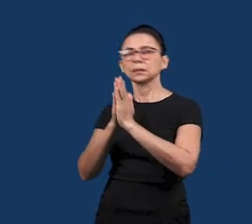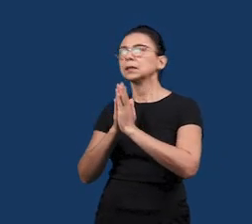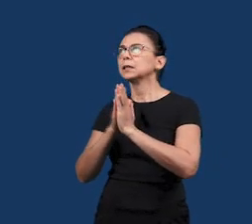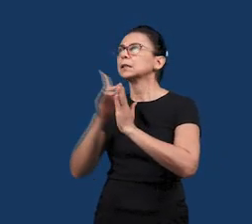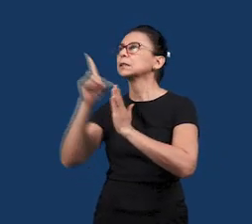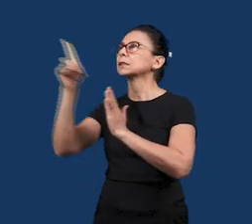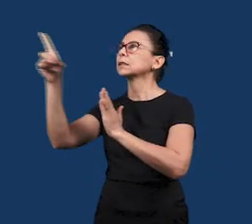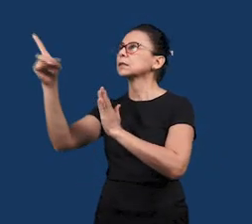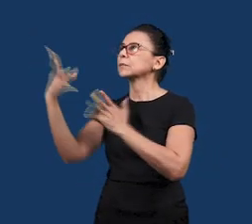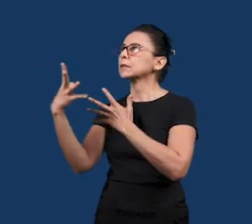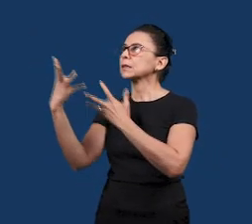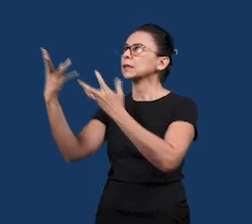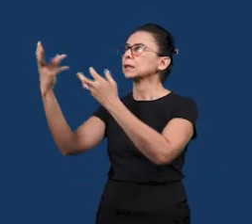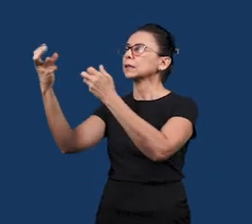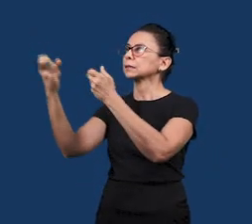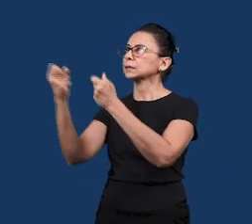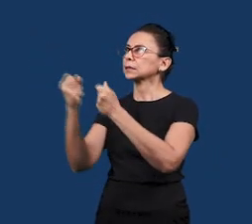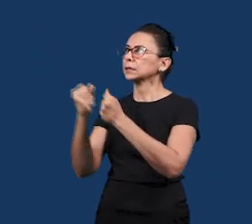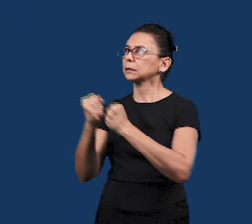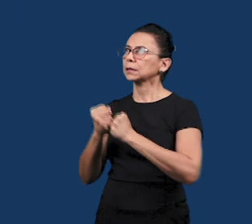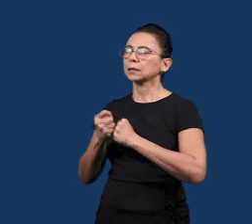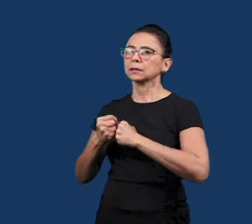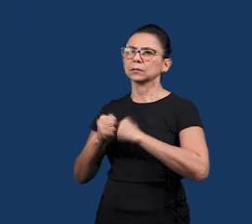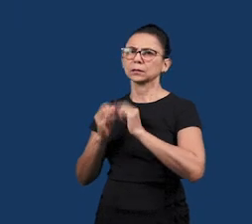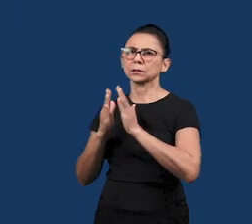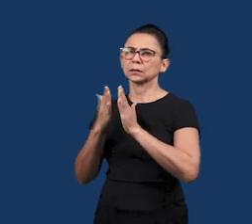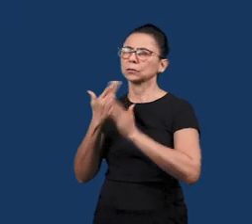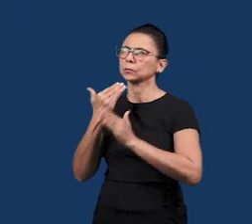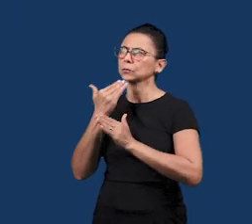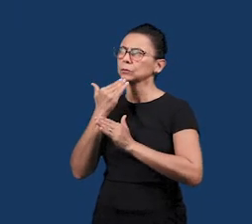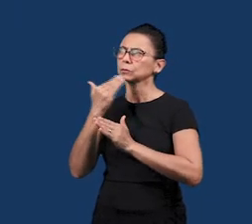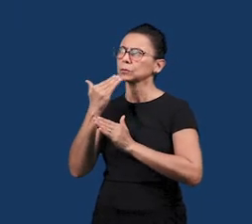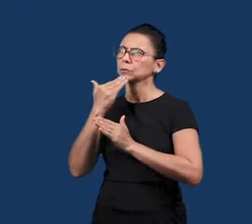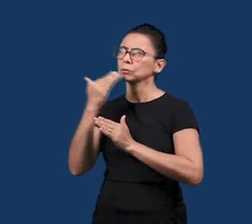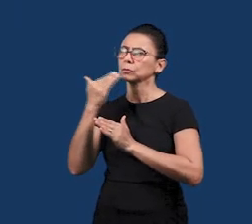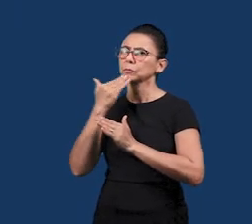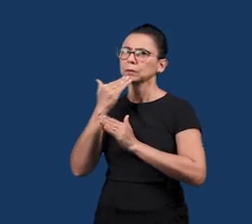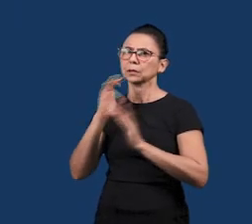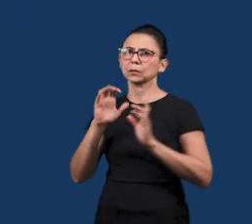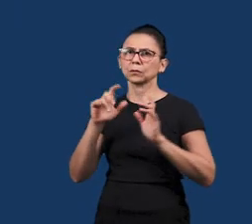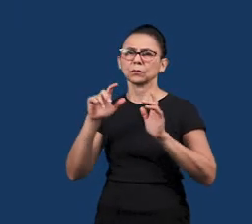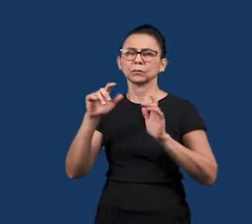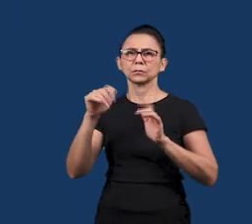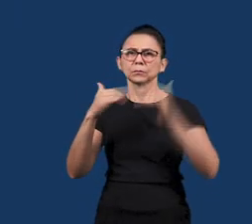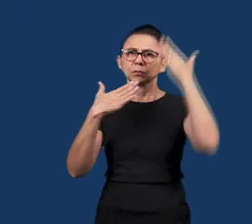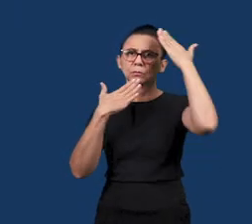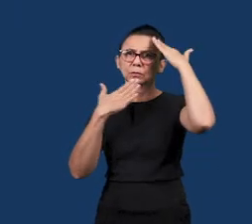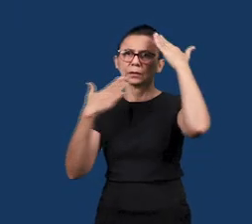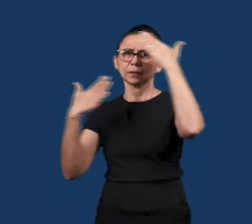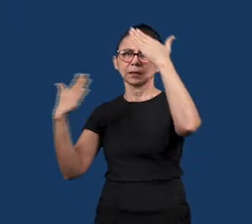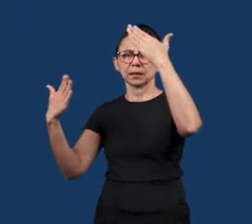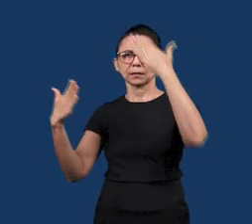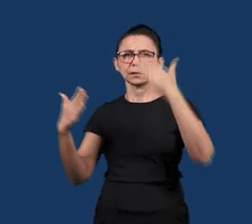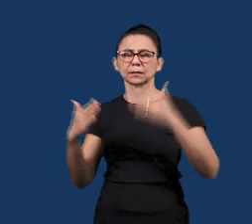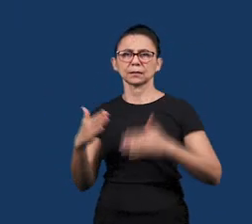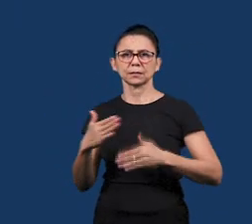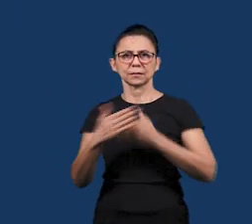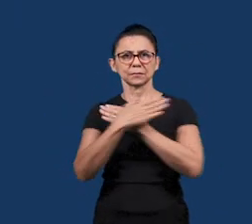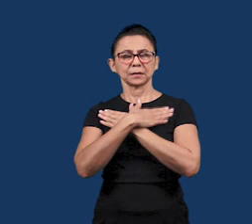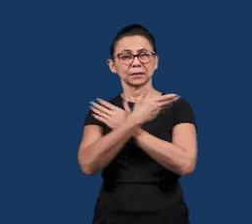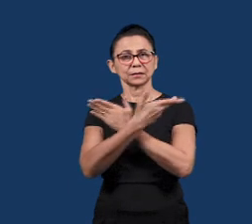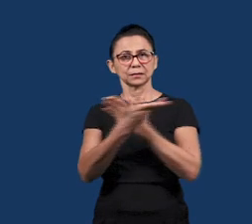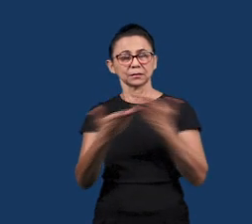Богом в молитвах и мольбе с благодарностью. Братские объятия всем вам.